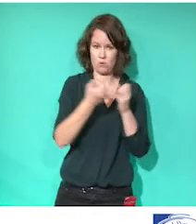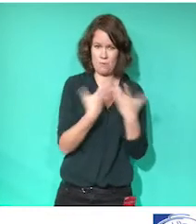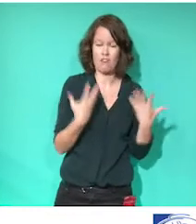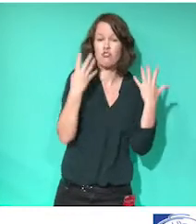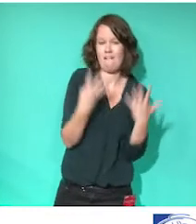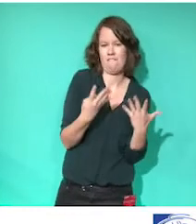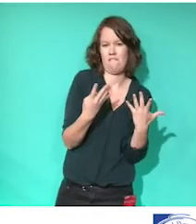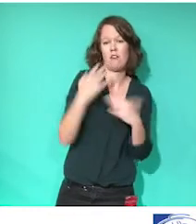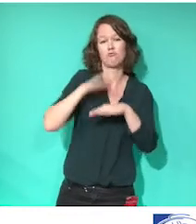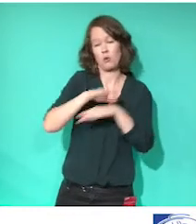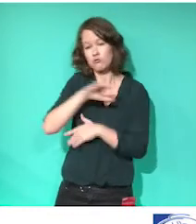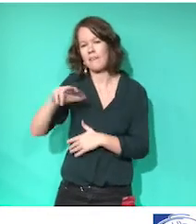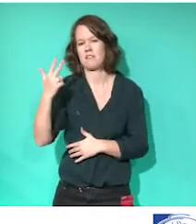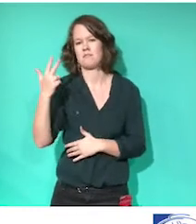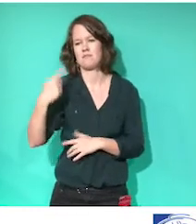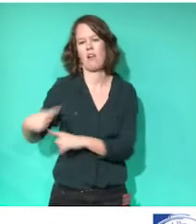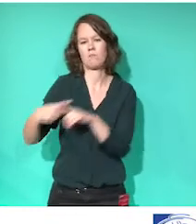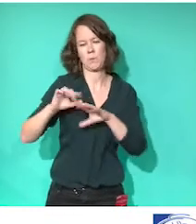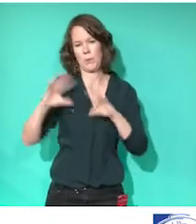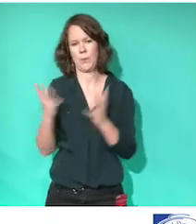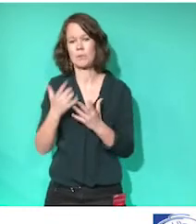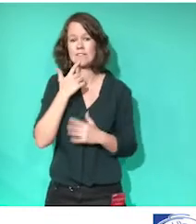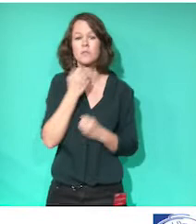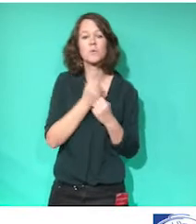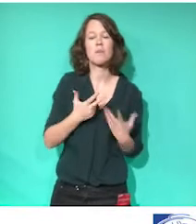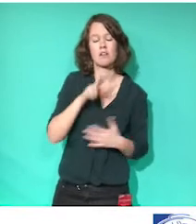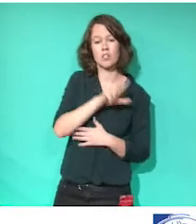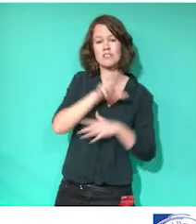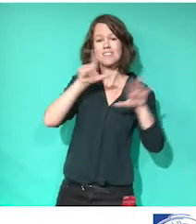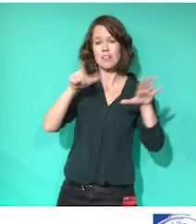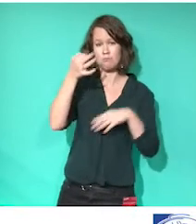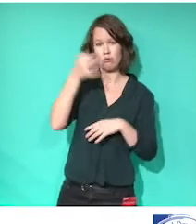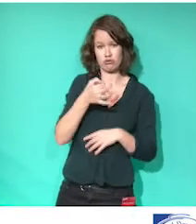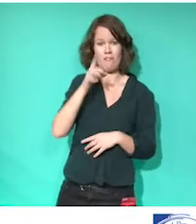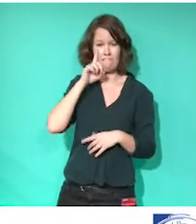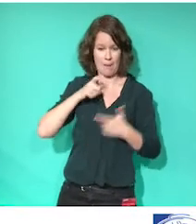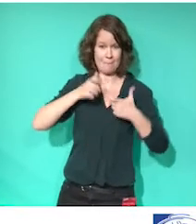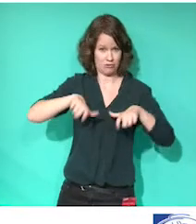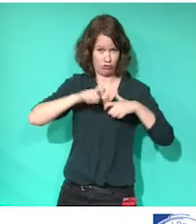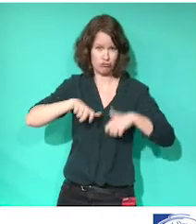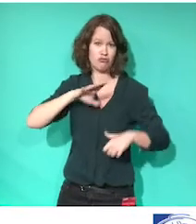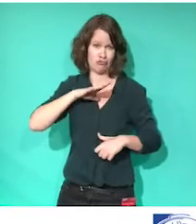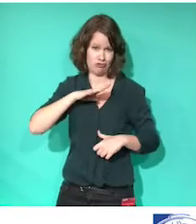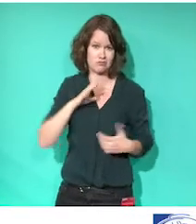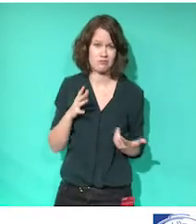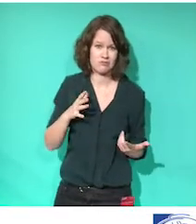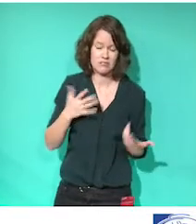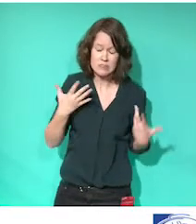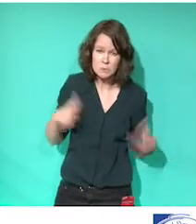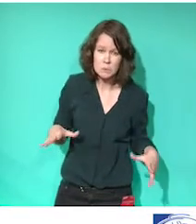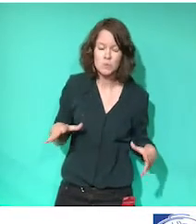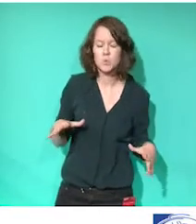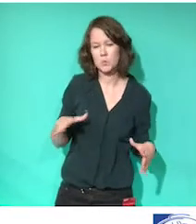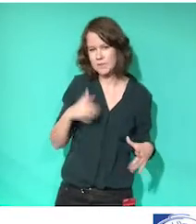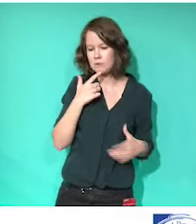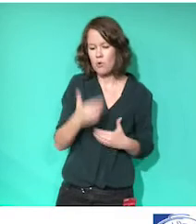peu sur 113 fédérations. On est à 37% de licenciées féminines dans le sport, donc il y a des progrès à faire. Et